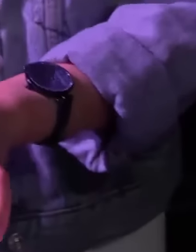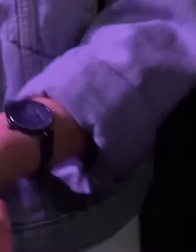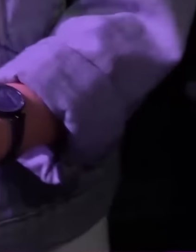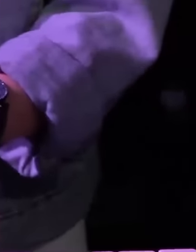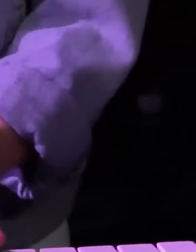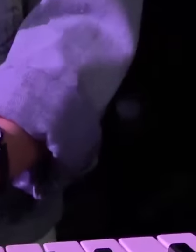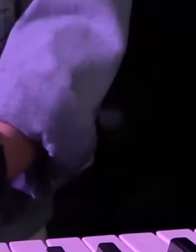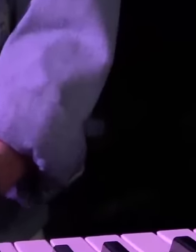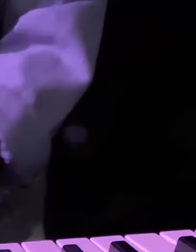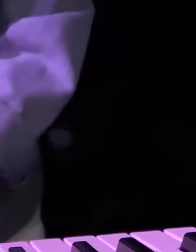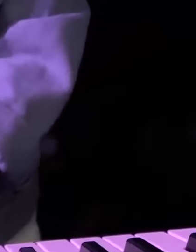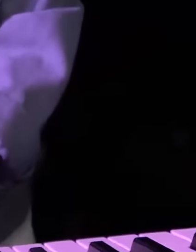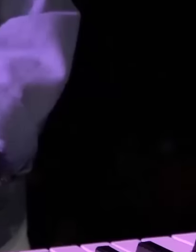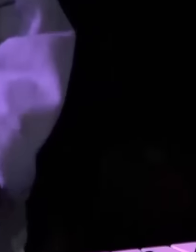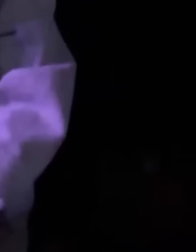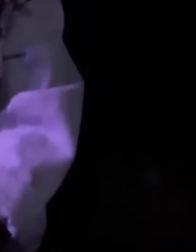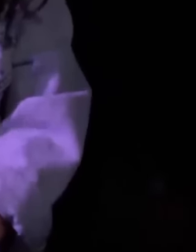Mengalir